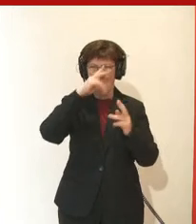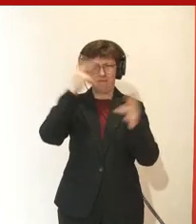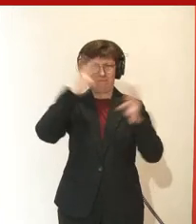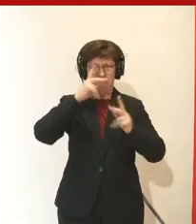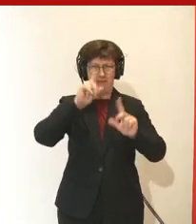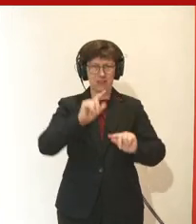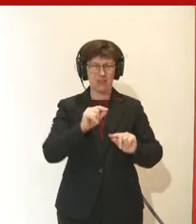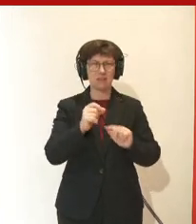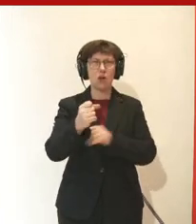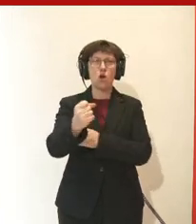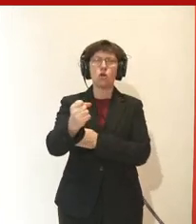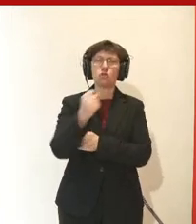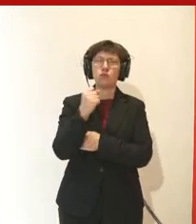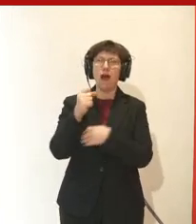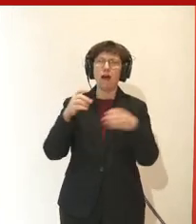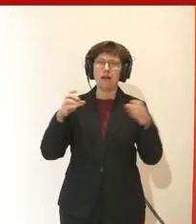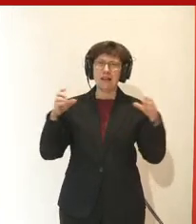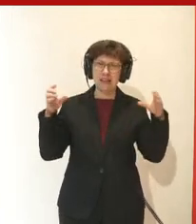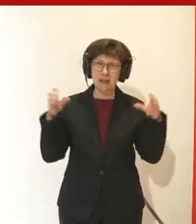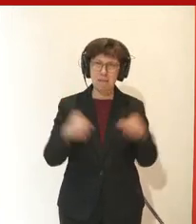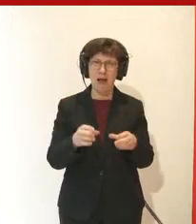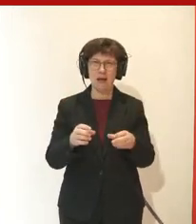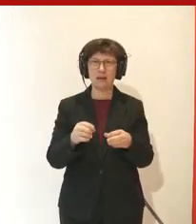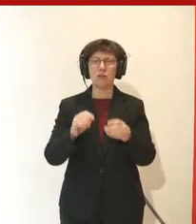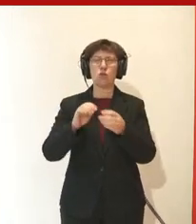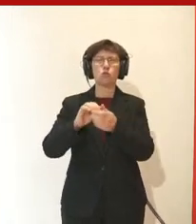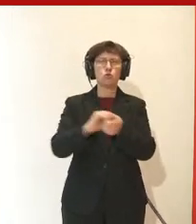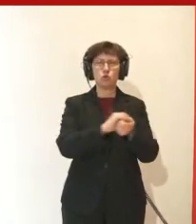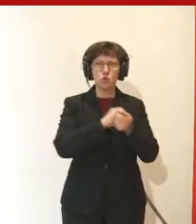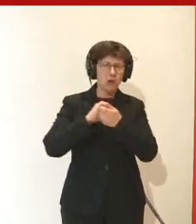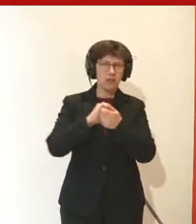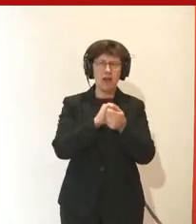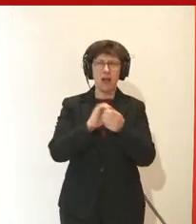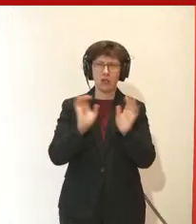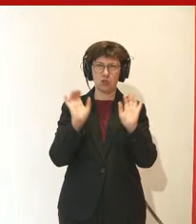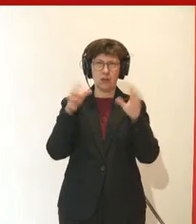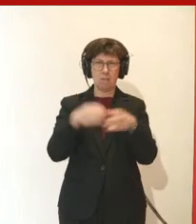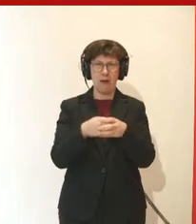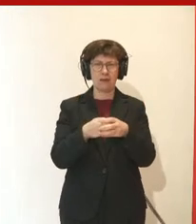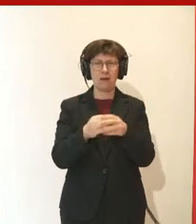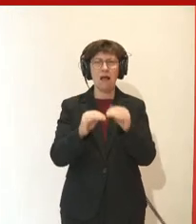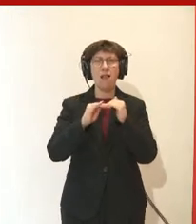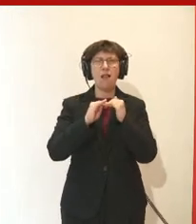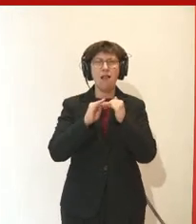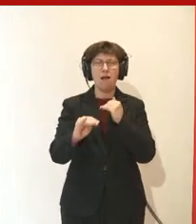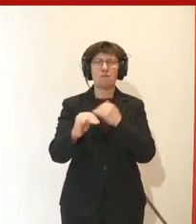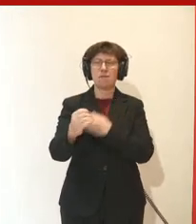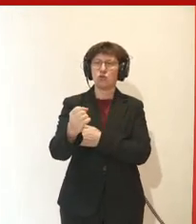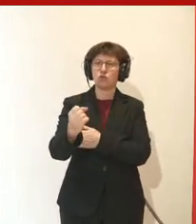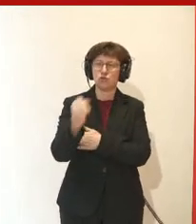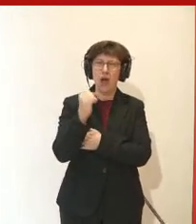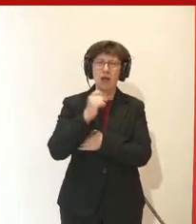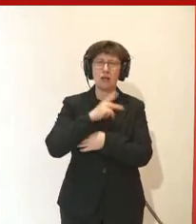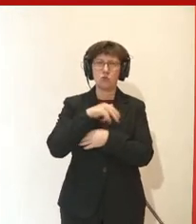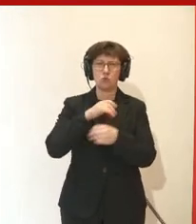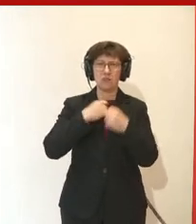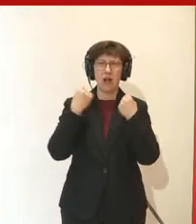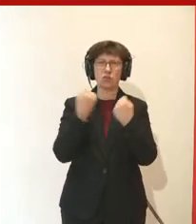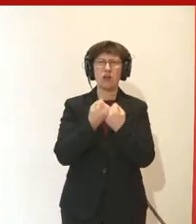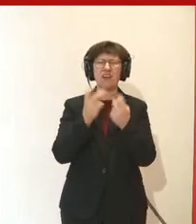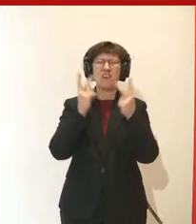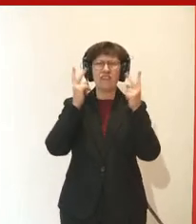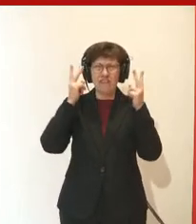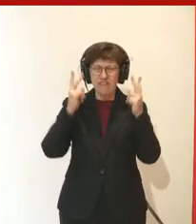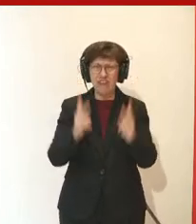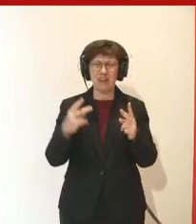nur ein starkes gemeinwesen nur ein solidarisches gemeinwesen nur ein land mit einem starken sozialstaat ist wirklich